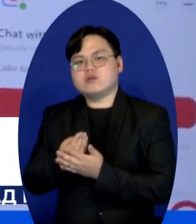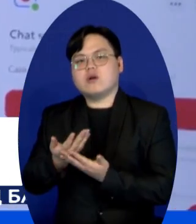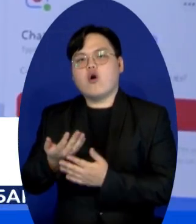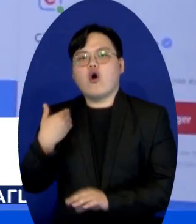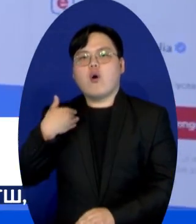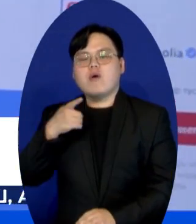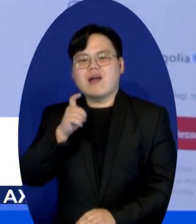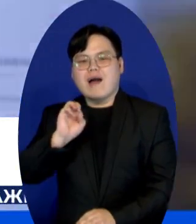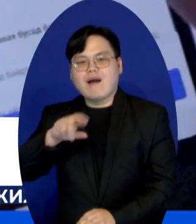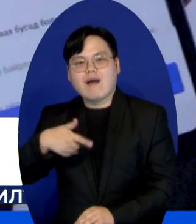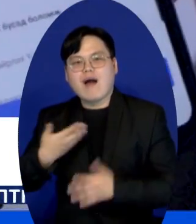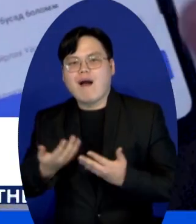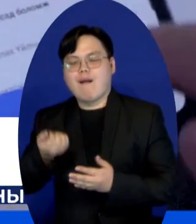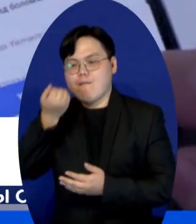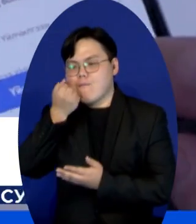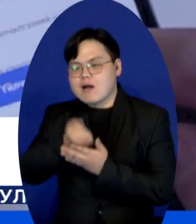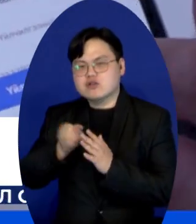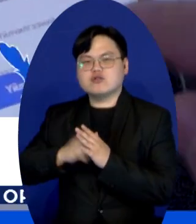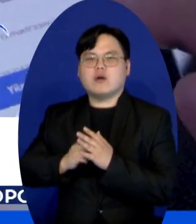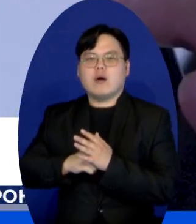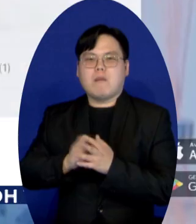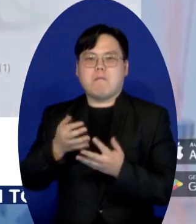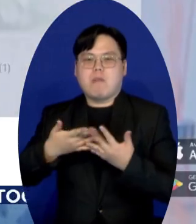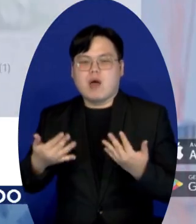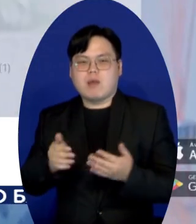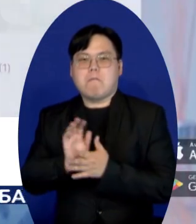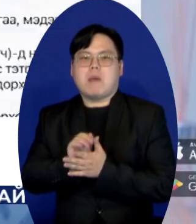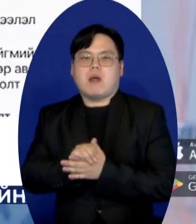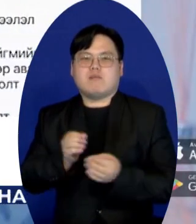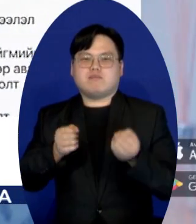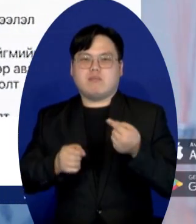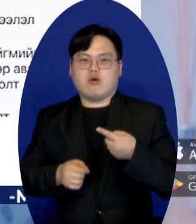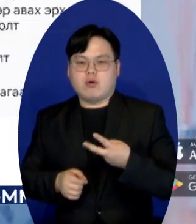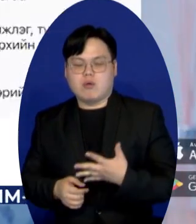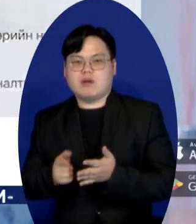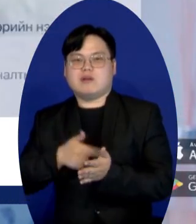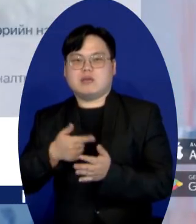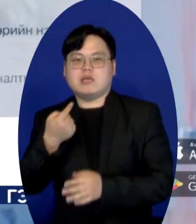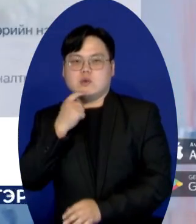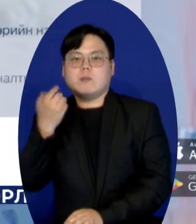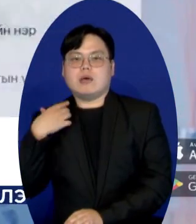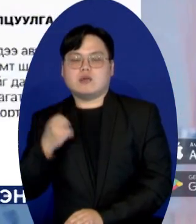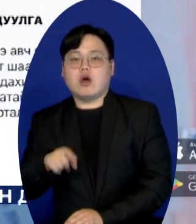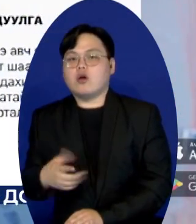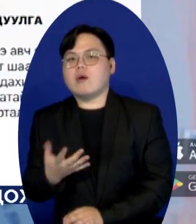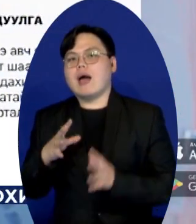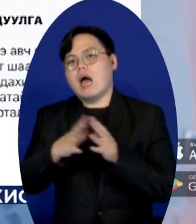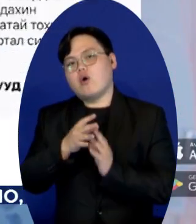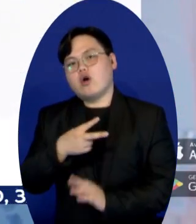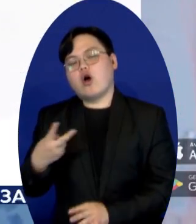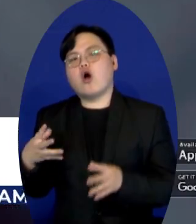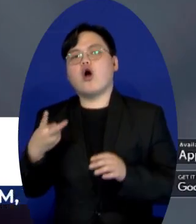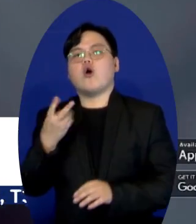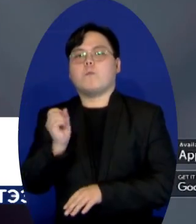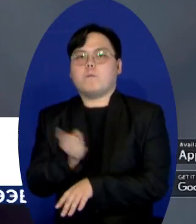хаягийн тодорхойлт үүнийгэ баталгаажуулсан байх ёстой зэрэг бичиг баримтыг шаарддаг байлаа. Харин өнөөдөр 10-аас 20 минутын дотор л шилжих